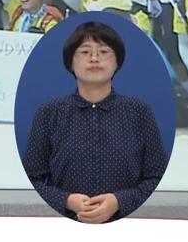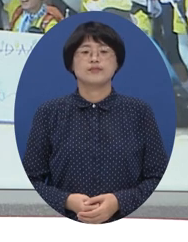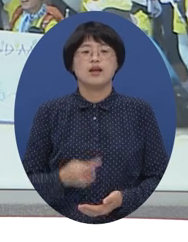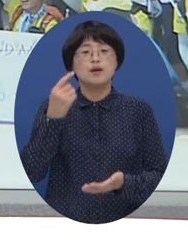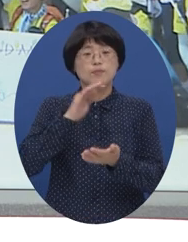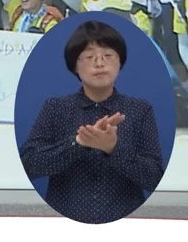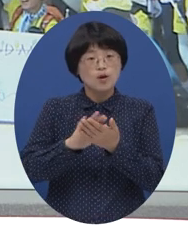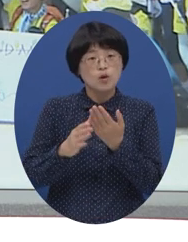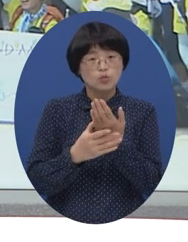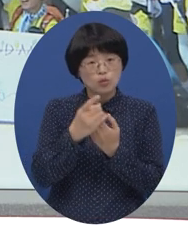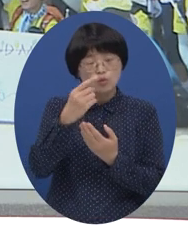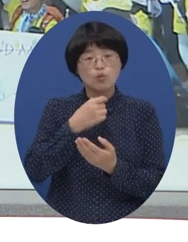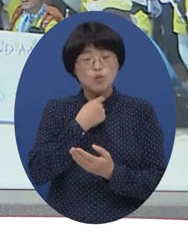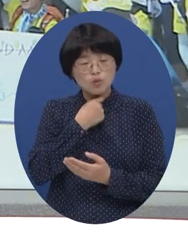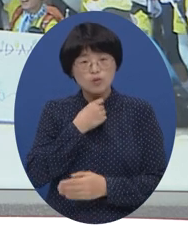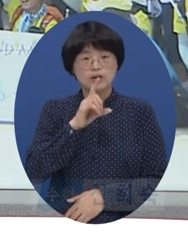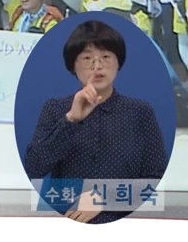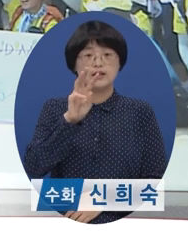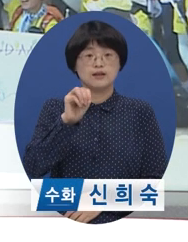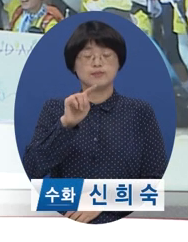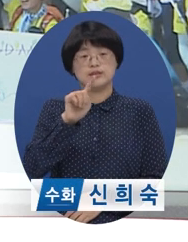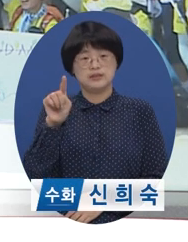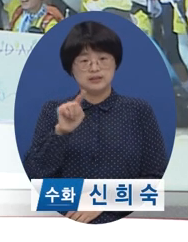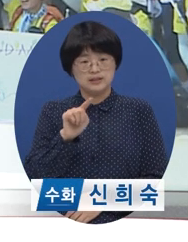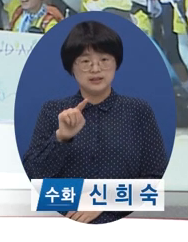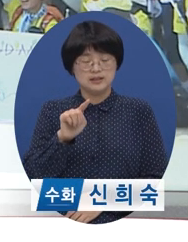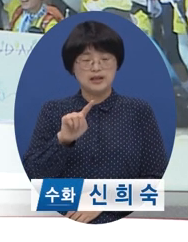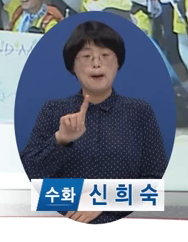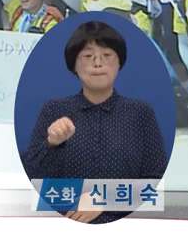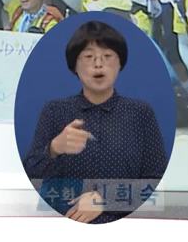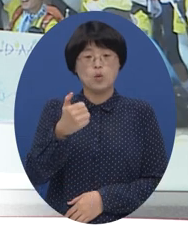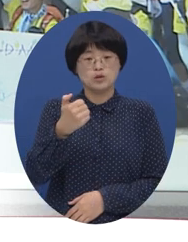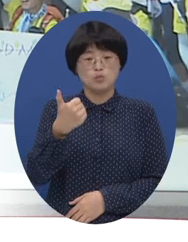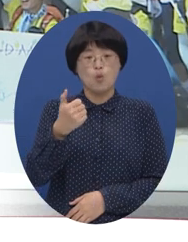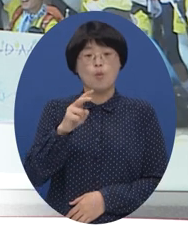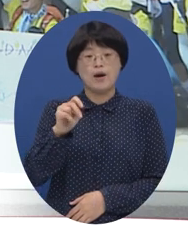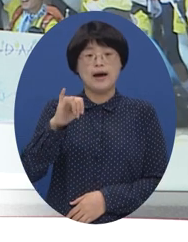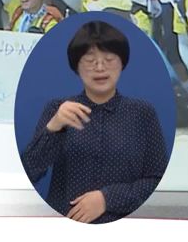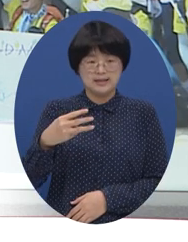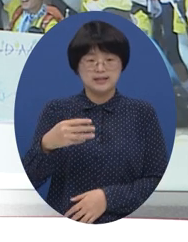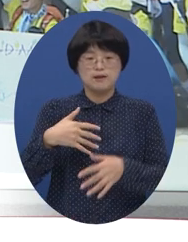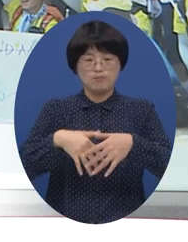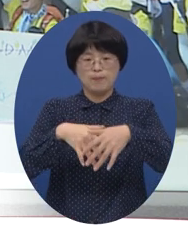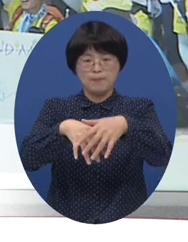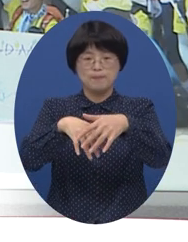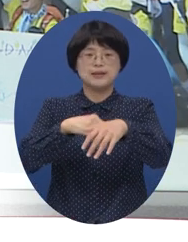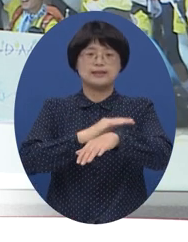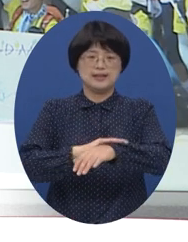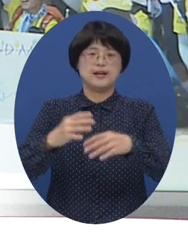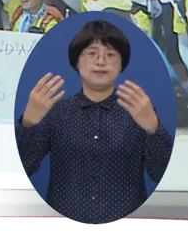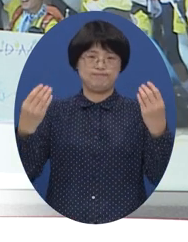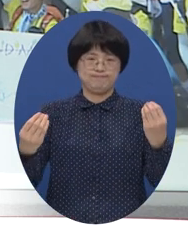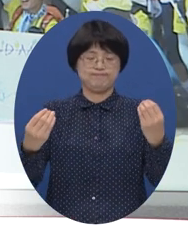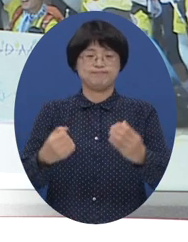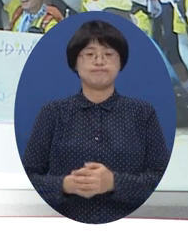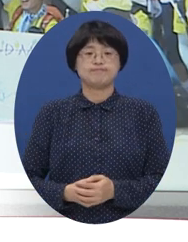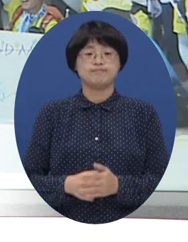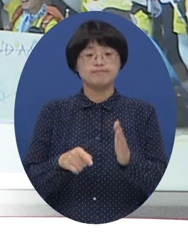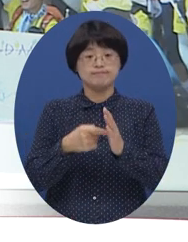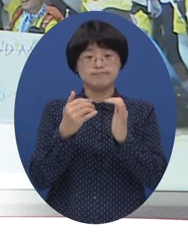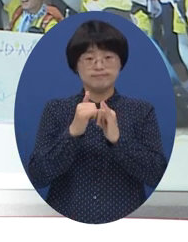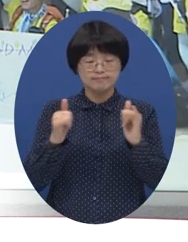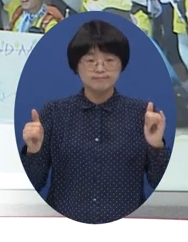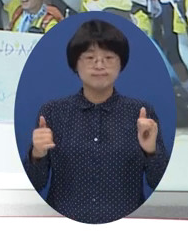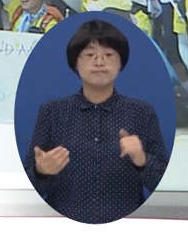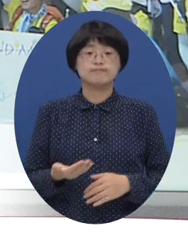평화 통일을 염원하며 DMZ 일원을 걷는 DMZ 155마일 원정대가 무사히 일정을 마쳤습니다. 100명의 대원들은 무더위와